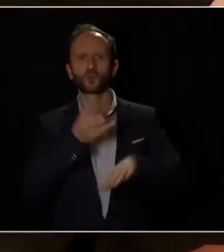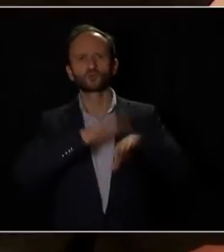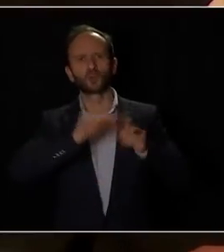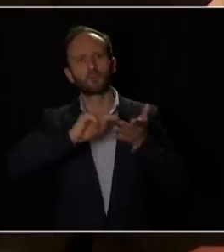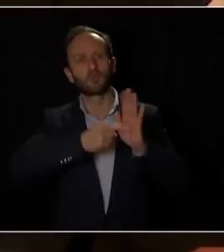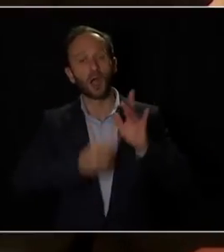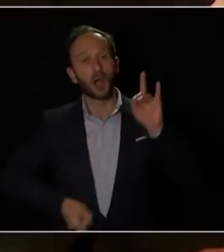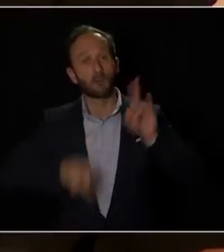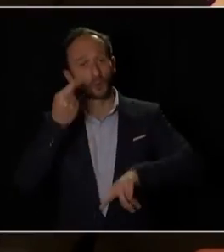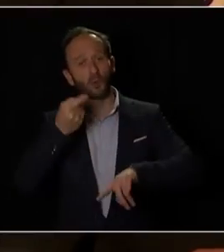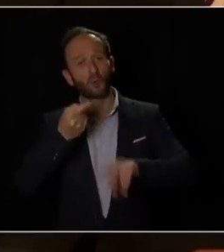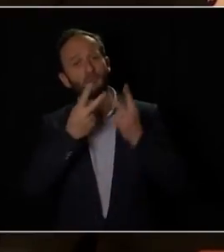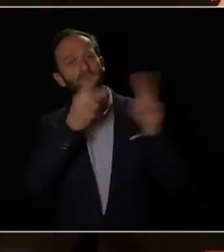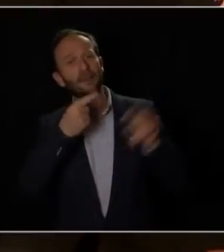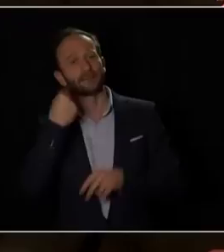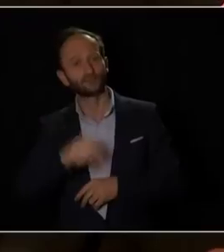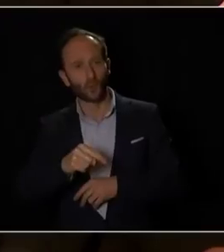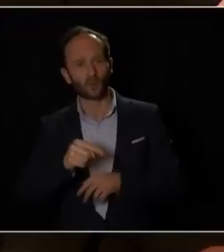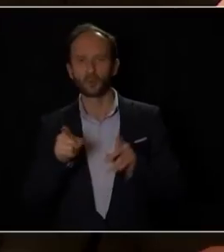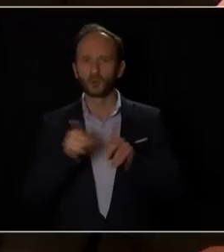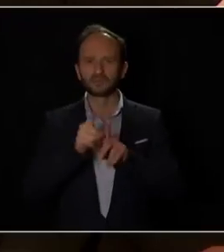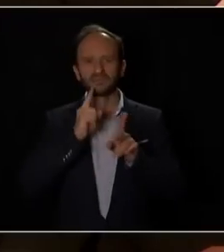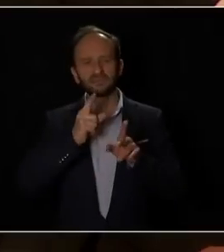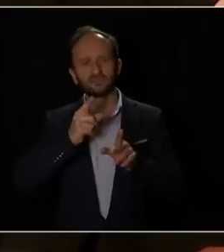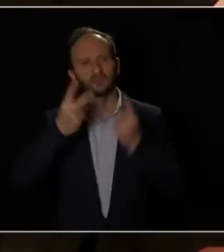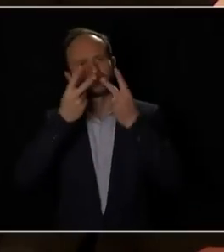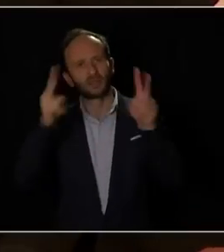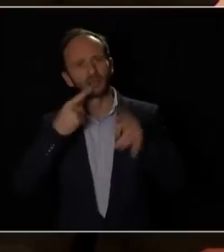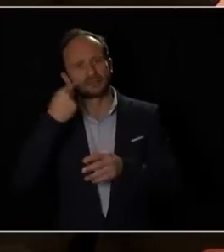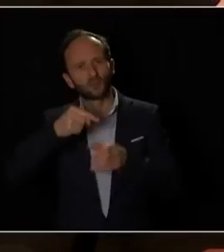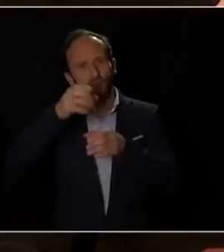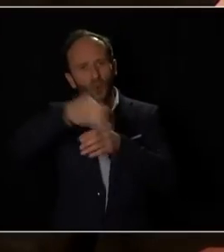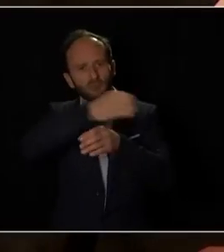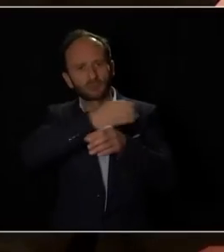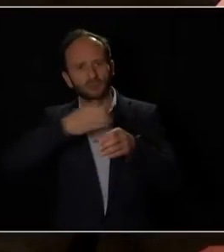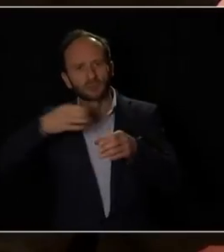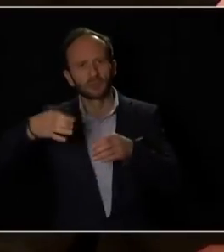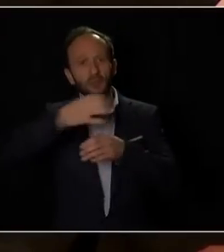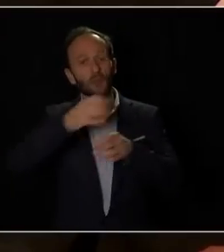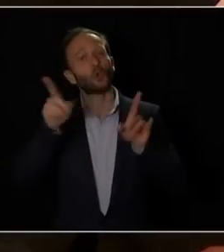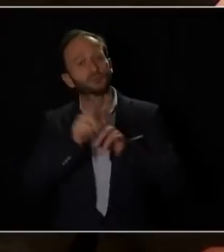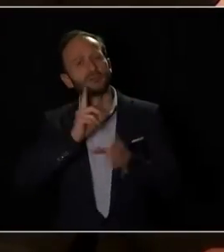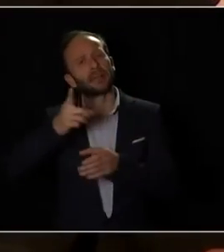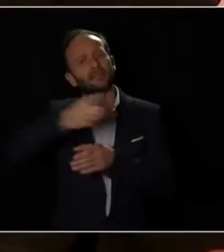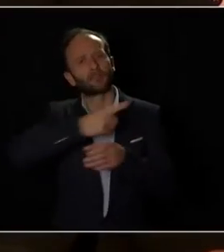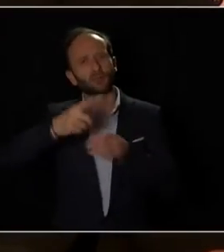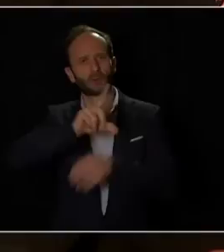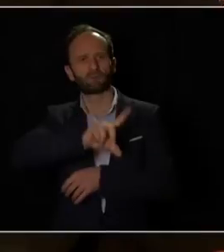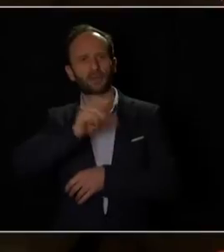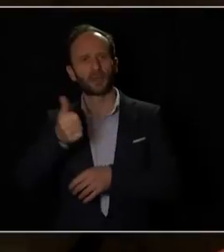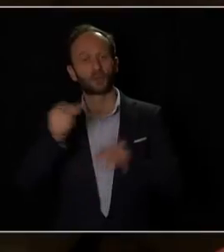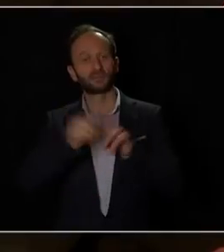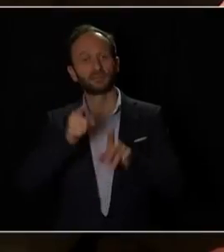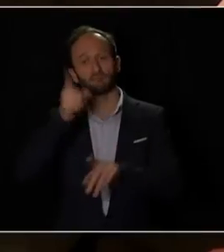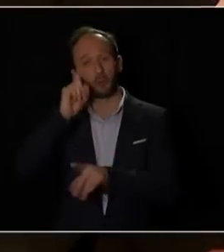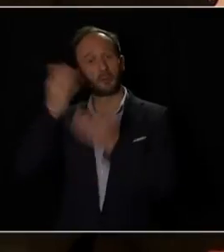Dijon, pour notre communauté du Grand Dijon et aussi pour notre département de Côte d'Or, et puisque Marie-Guitte Dufay